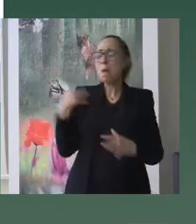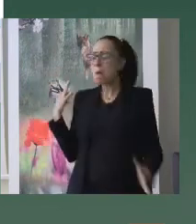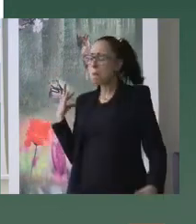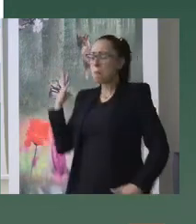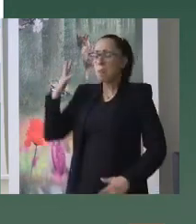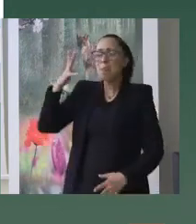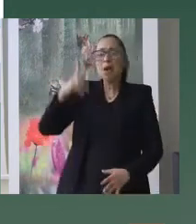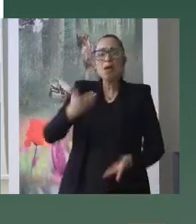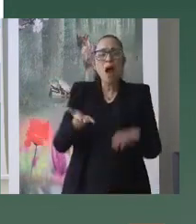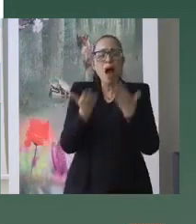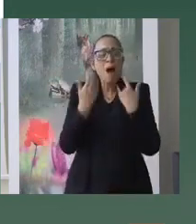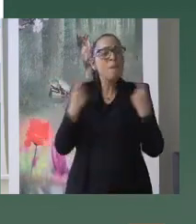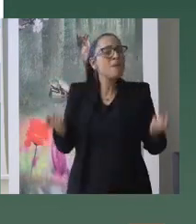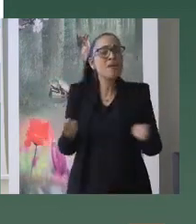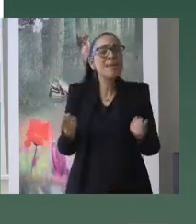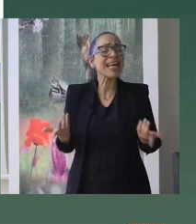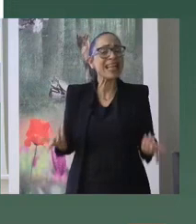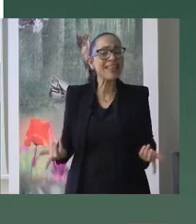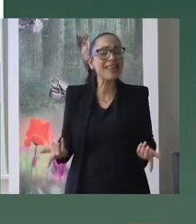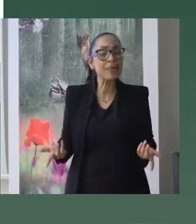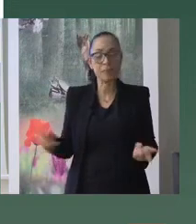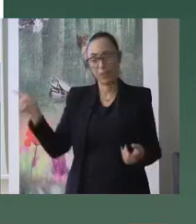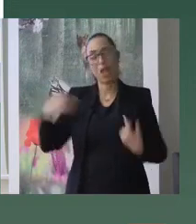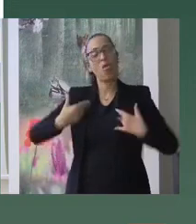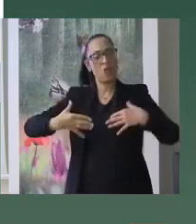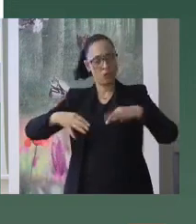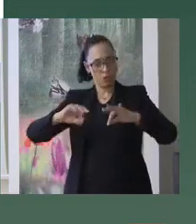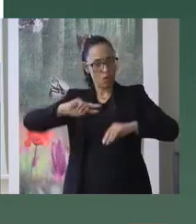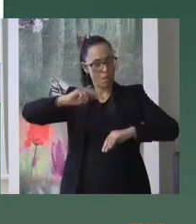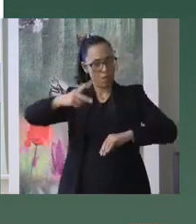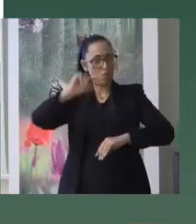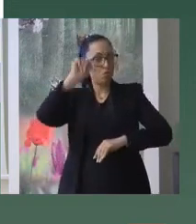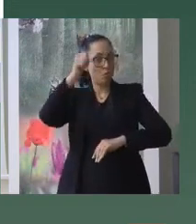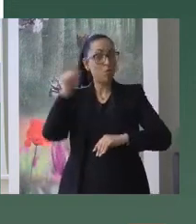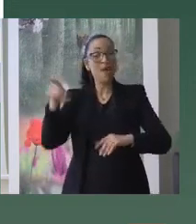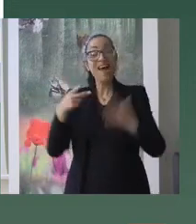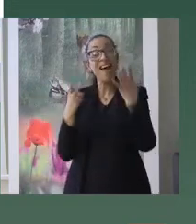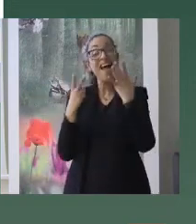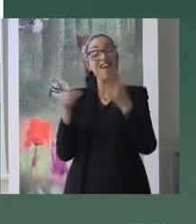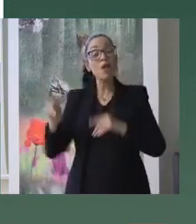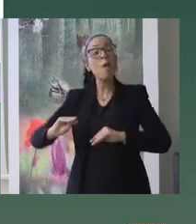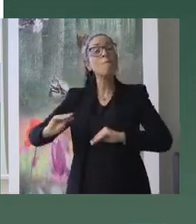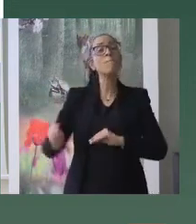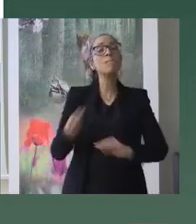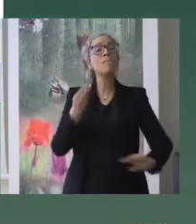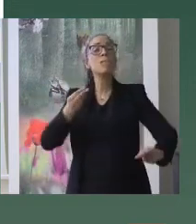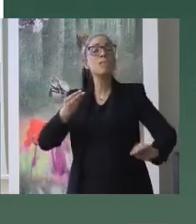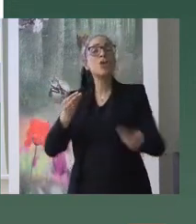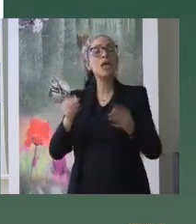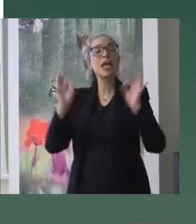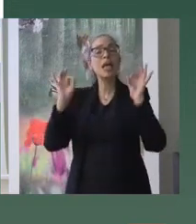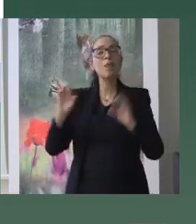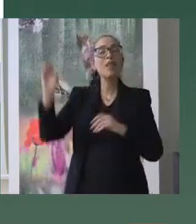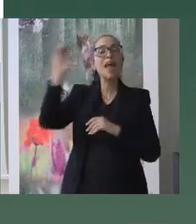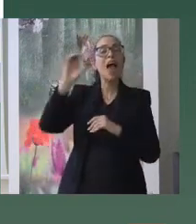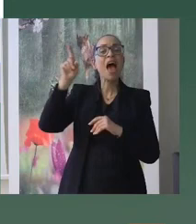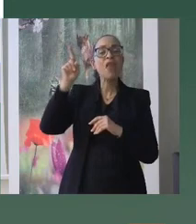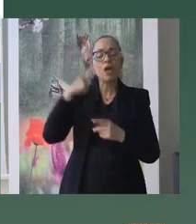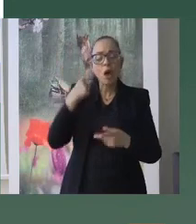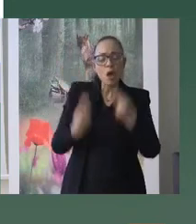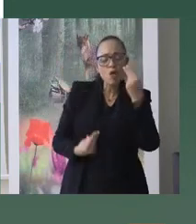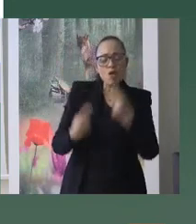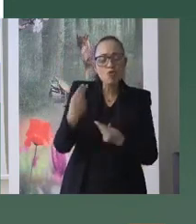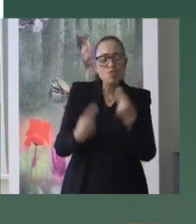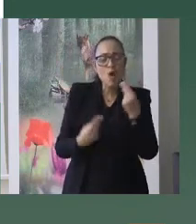γίνει κάτι μέχρι σήμερα? Ναι, να ξεκινήσουμε το πρώτο. Το 7 προκύπτει από το λεγόμενο ανθρακικό αποτύπωμα, δηλαδή